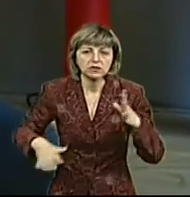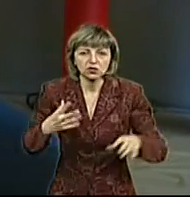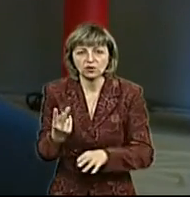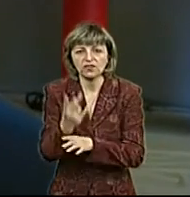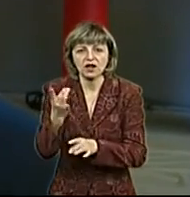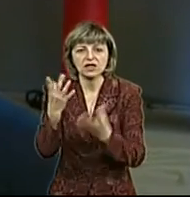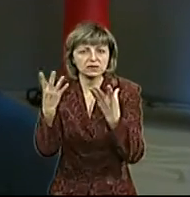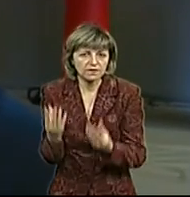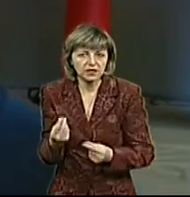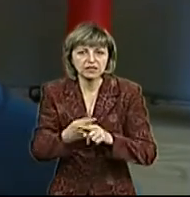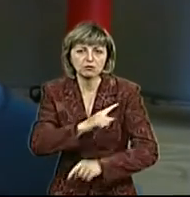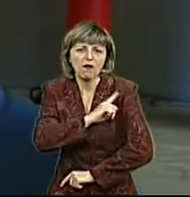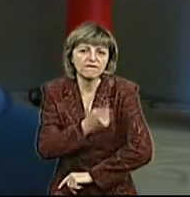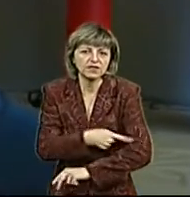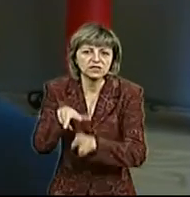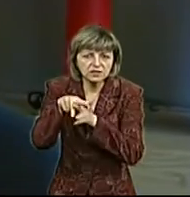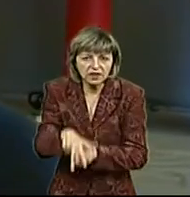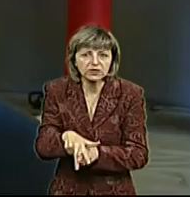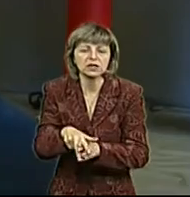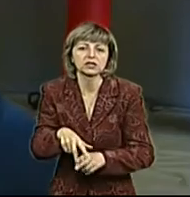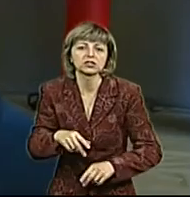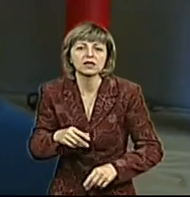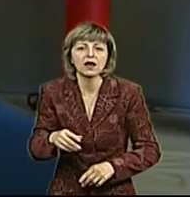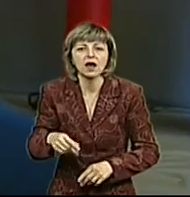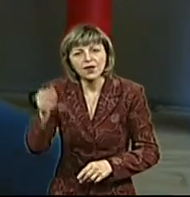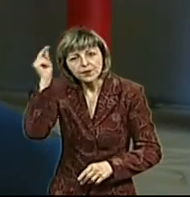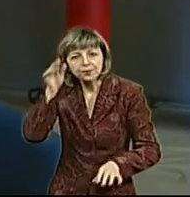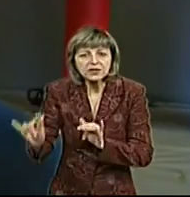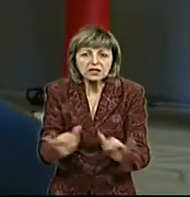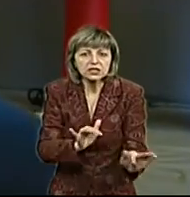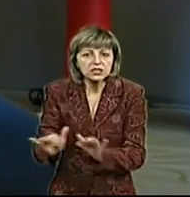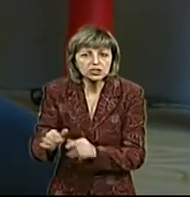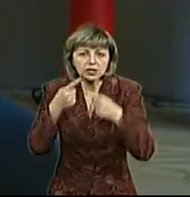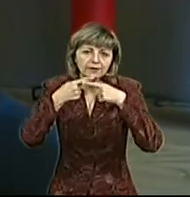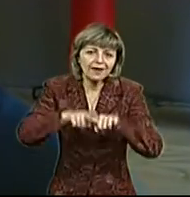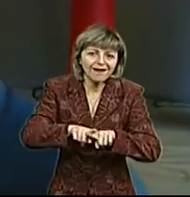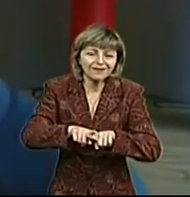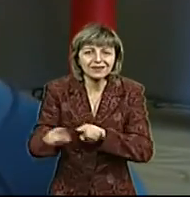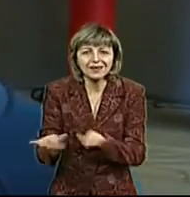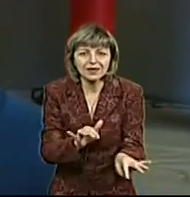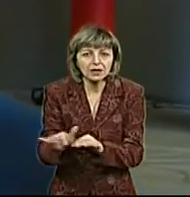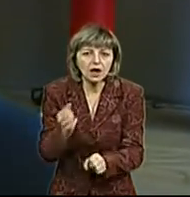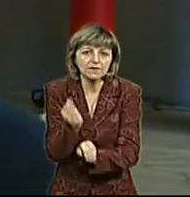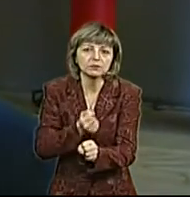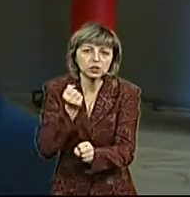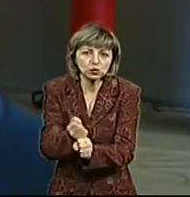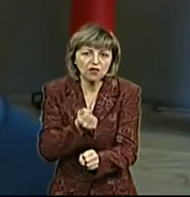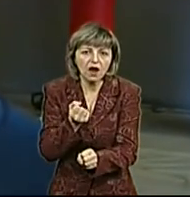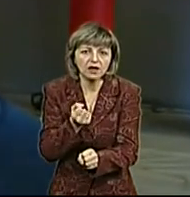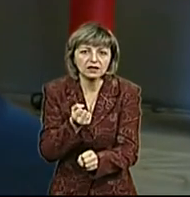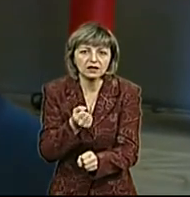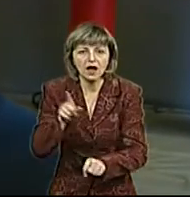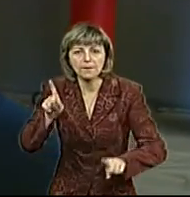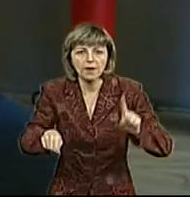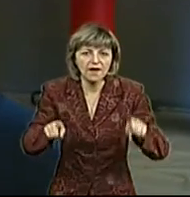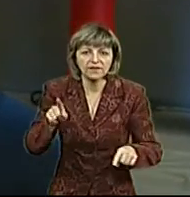були, ну, фізична підготовка, тактична підготовка, тобто техніка, відпрацювання певних